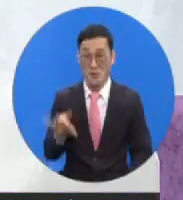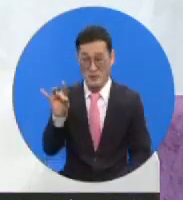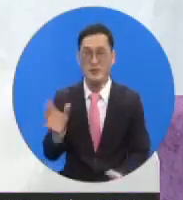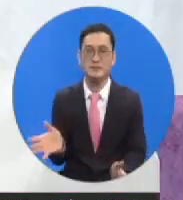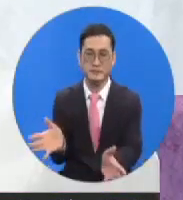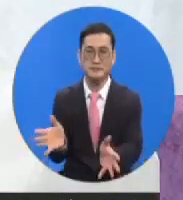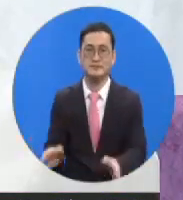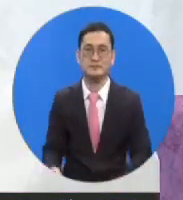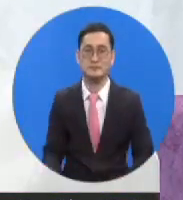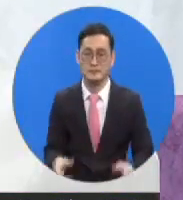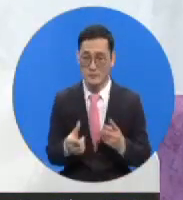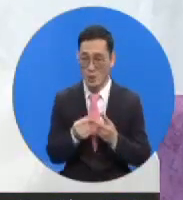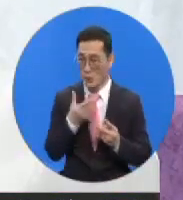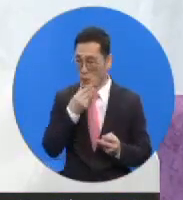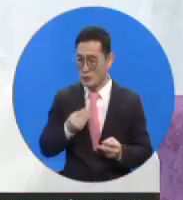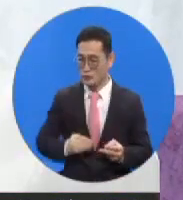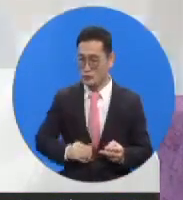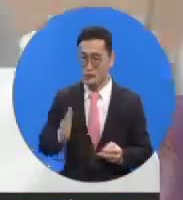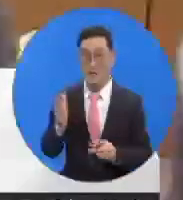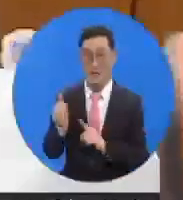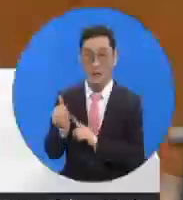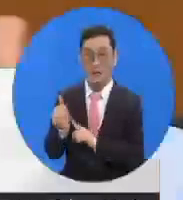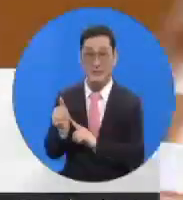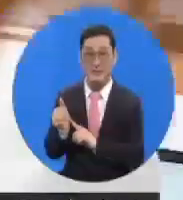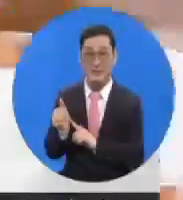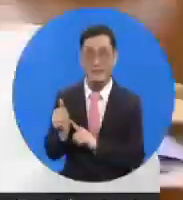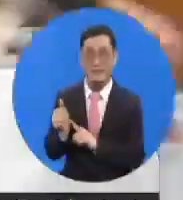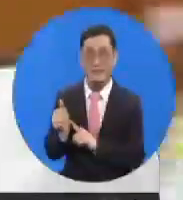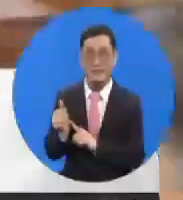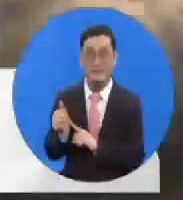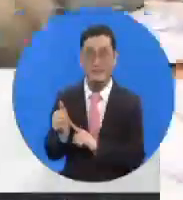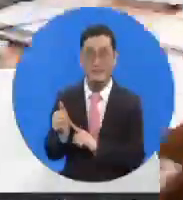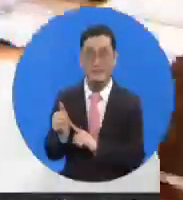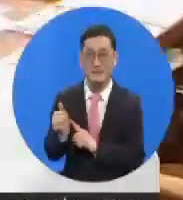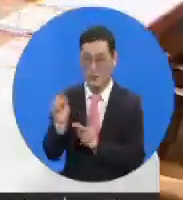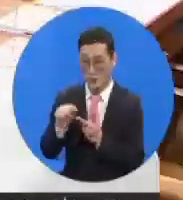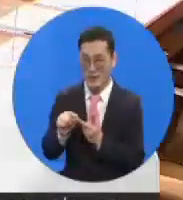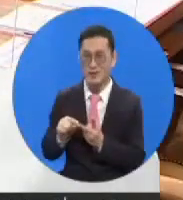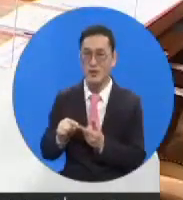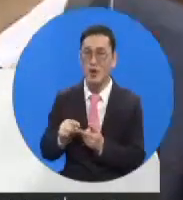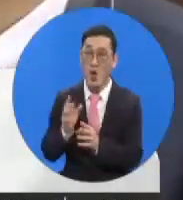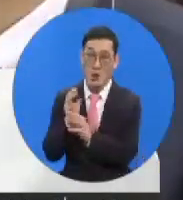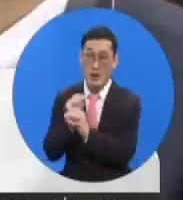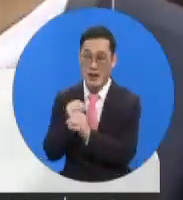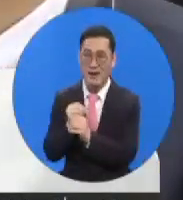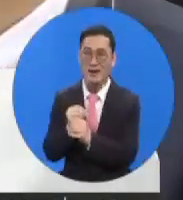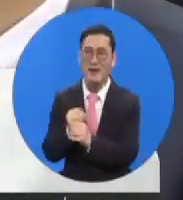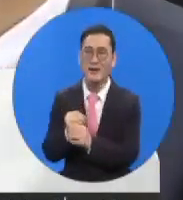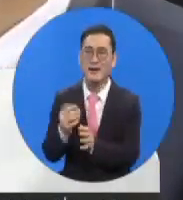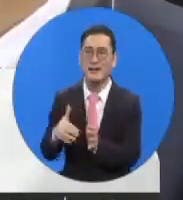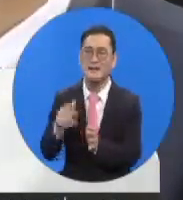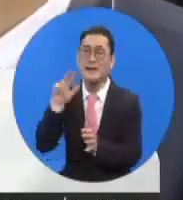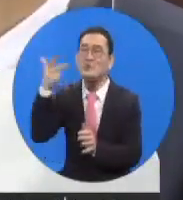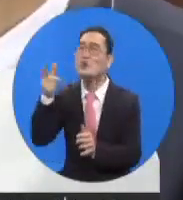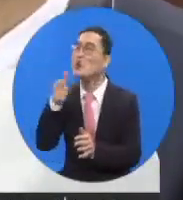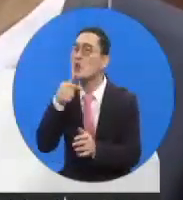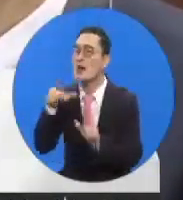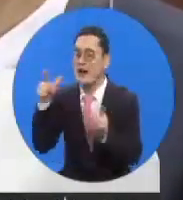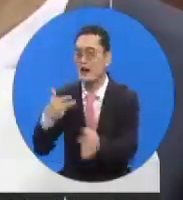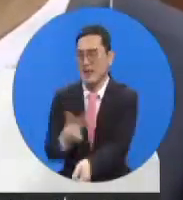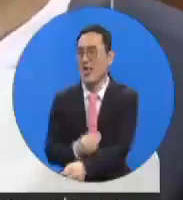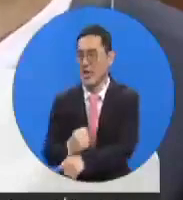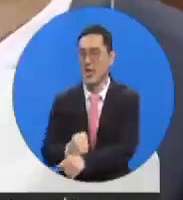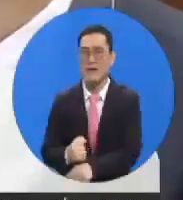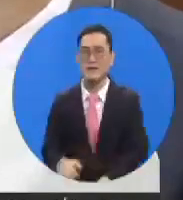복지부 장관 얘기 잠깐 짧게 말씀드리면 사실 그 얘기가 맞을 수도 있고 아닐 수도 있습니다. 사실 누구도 모르는 거죠. 근데 조금 전에 말한 것처럼 하루에 노인